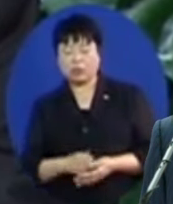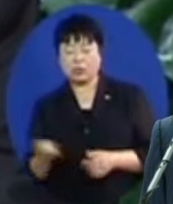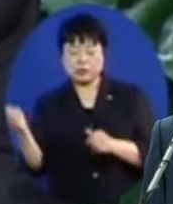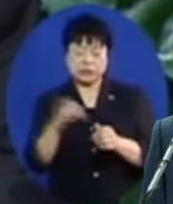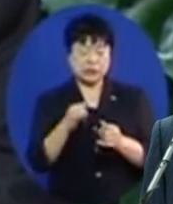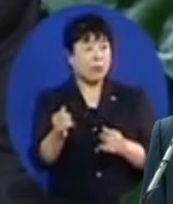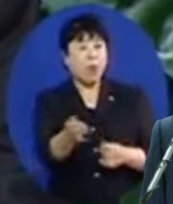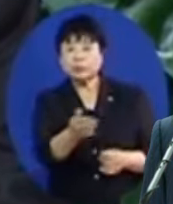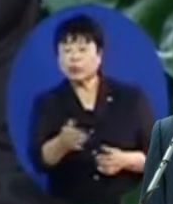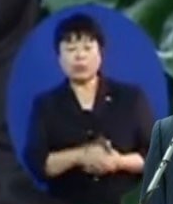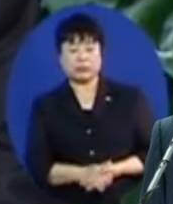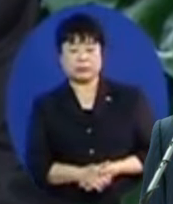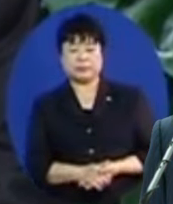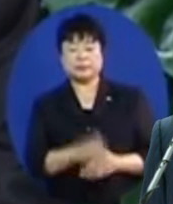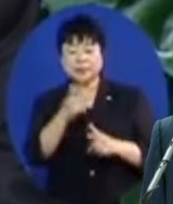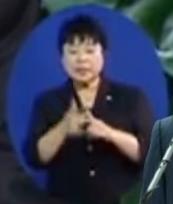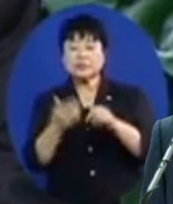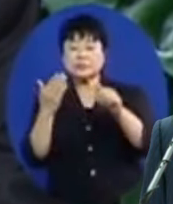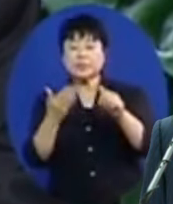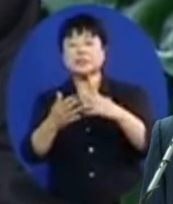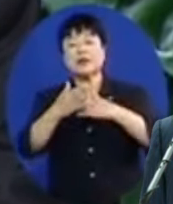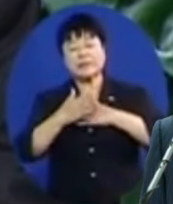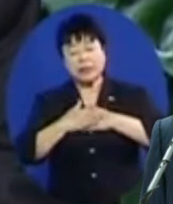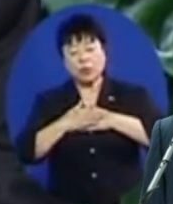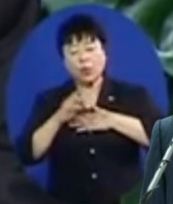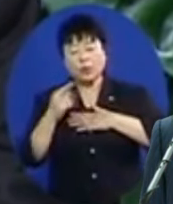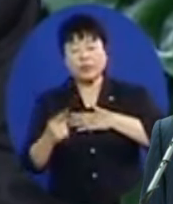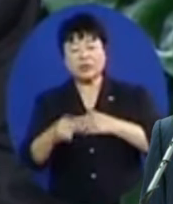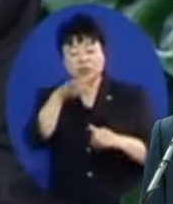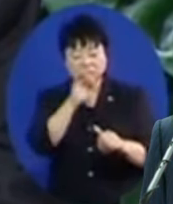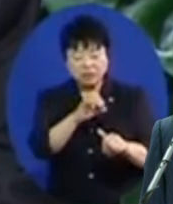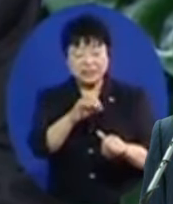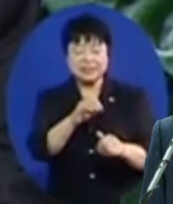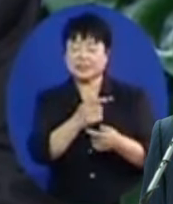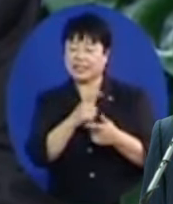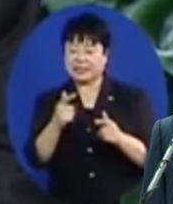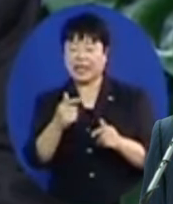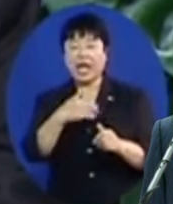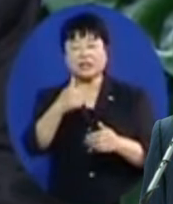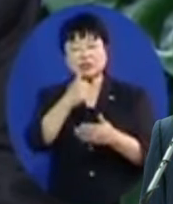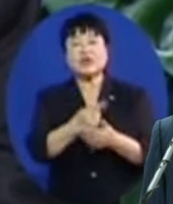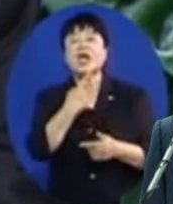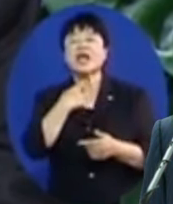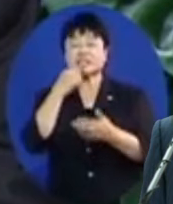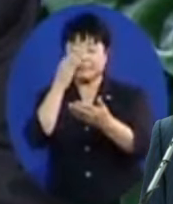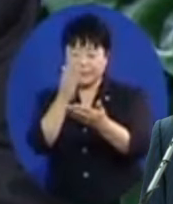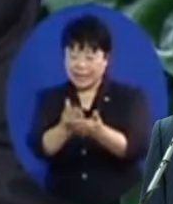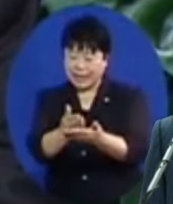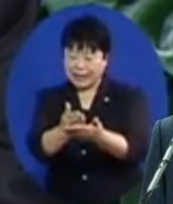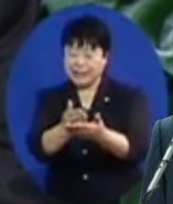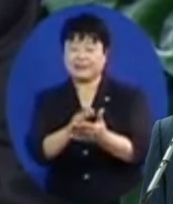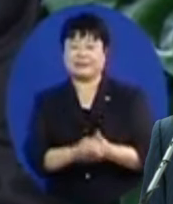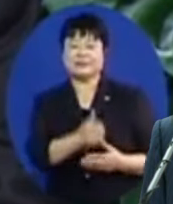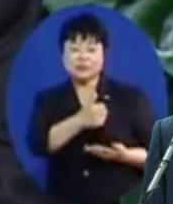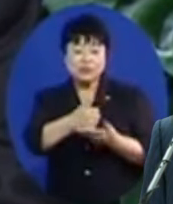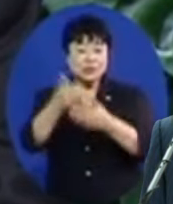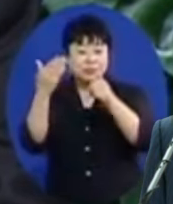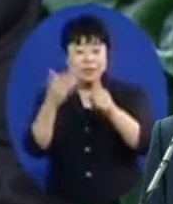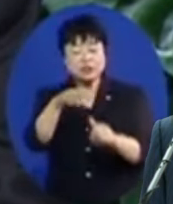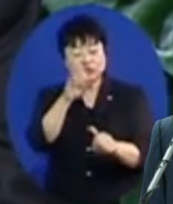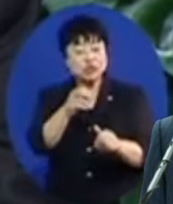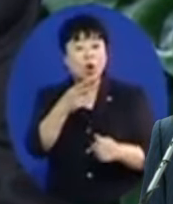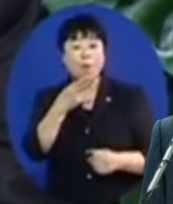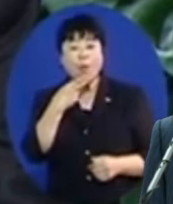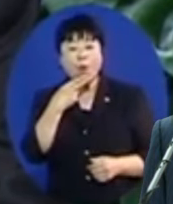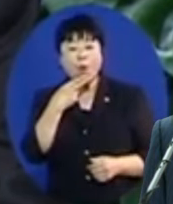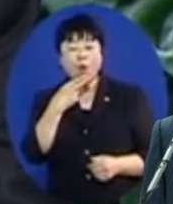사람이 없습니다. 예수님께서 말하기를 나도 너를 정죄하지 아니한다, 가서 다시 죄짓지 말라. 주님께서 꾸짖지